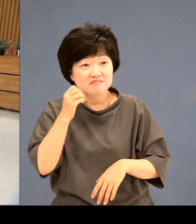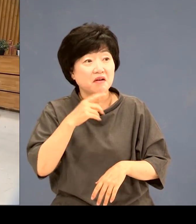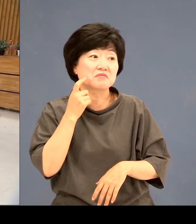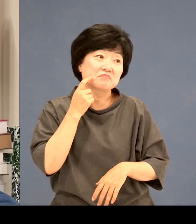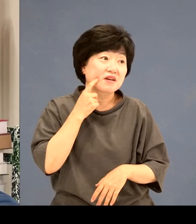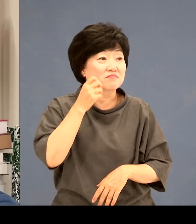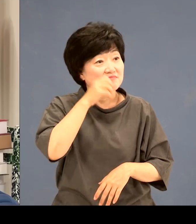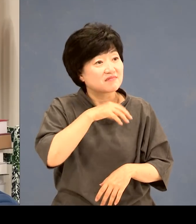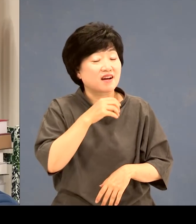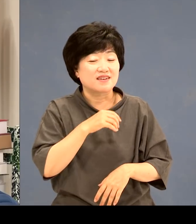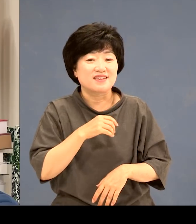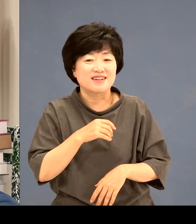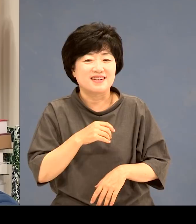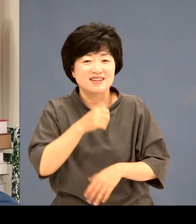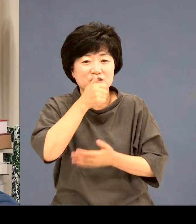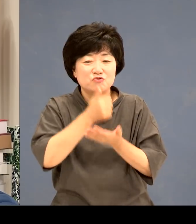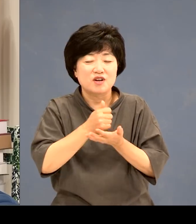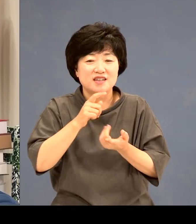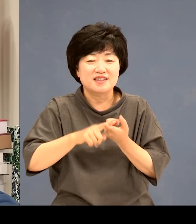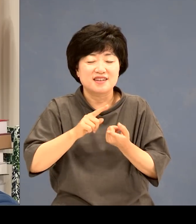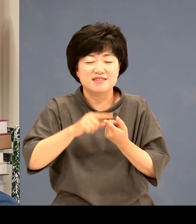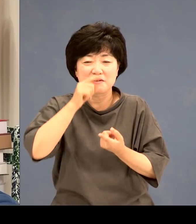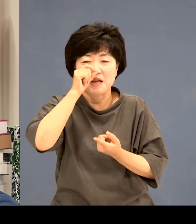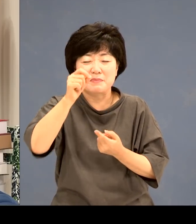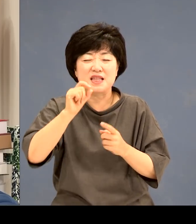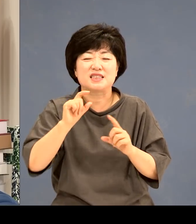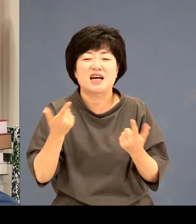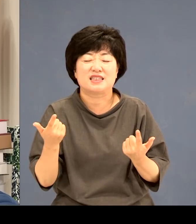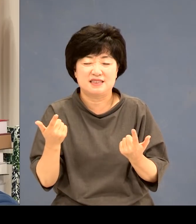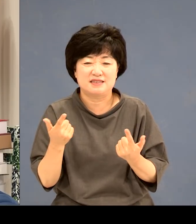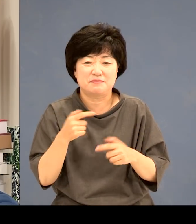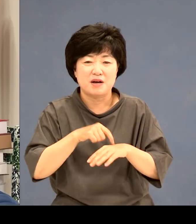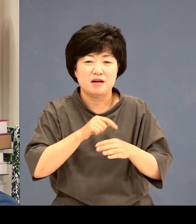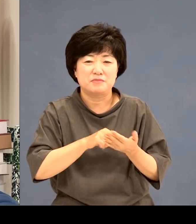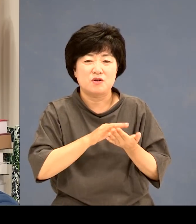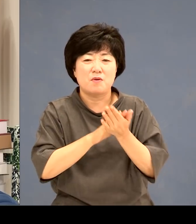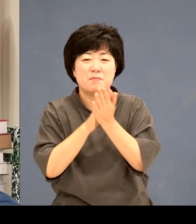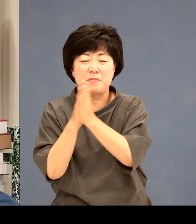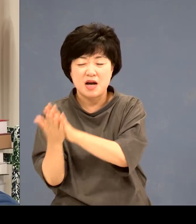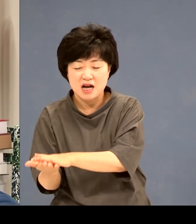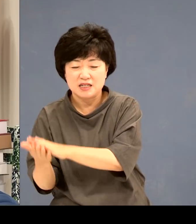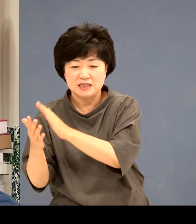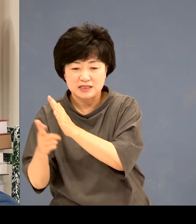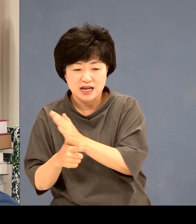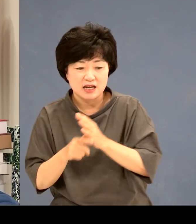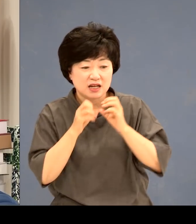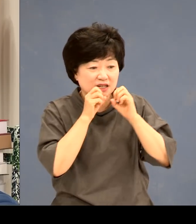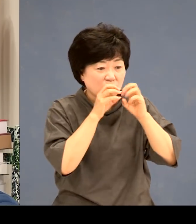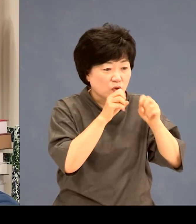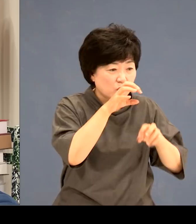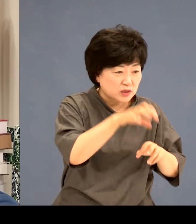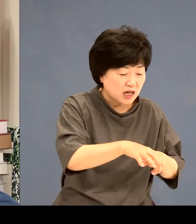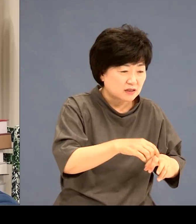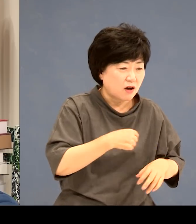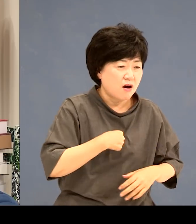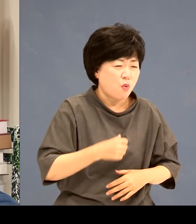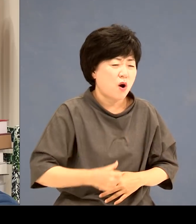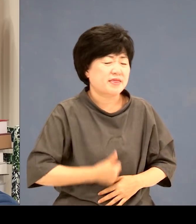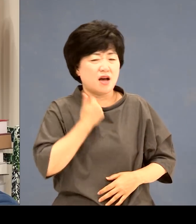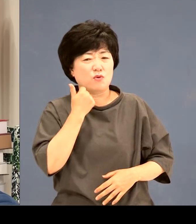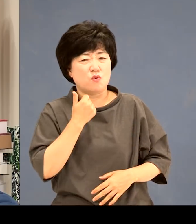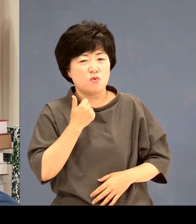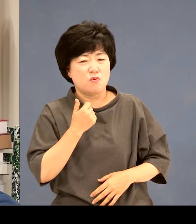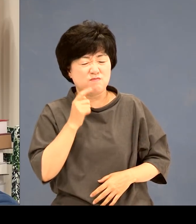아무렇지 않게끔 넘어가는 일들이 있더라고요. 네. 그러면서 그것이 선교제 안에서 네. 때때로는 이제 화가 나고 네, 네, 네. 분노를